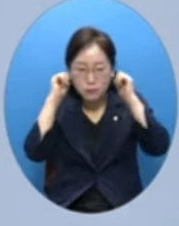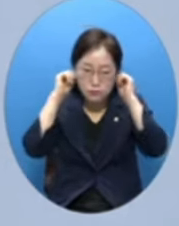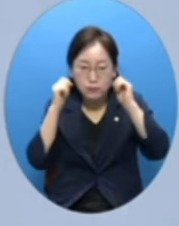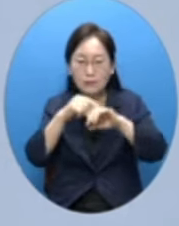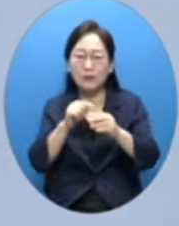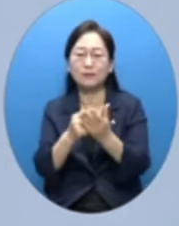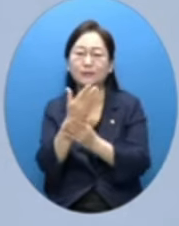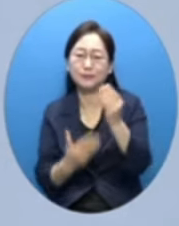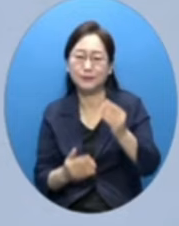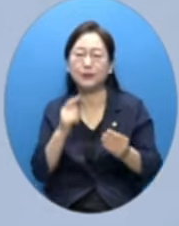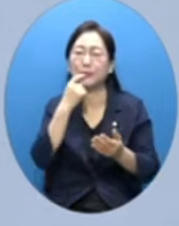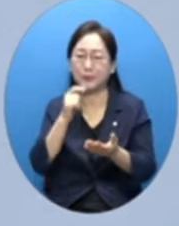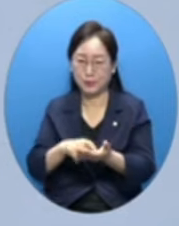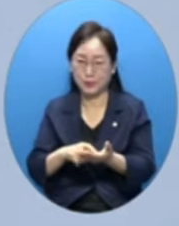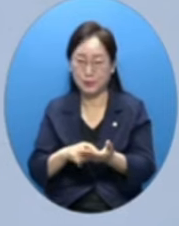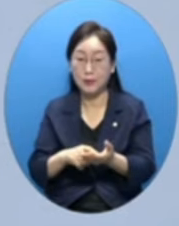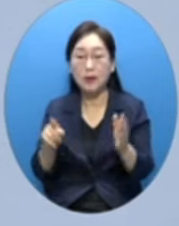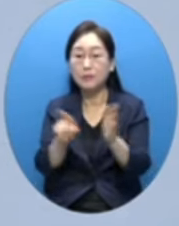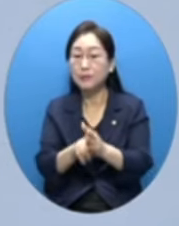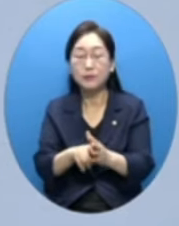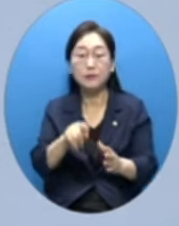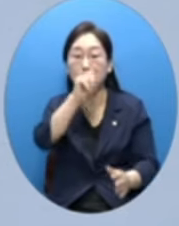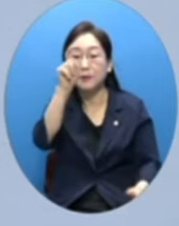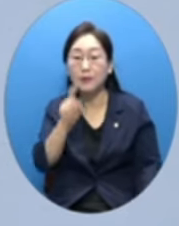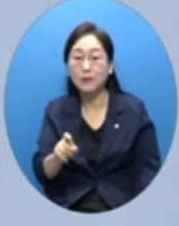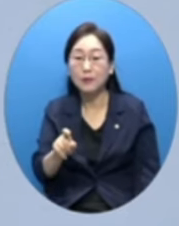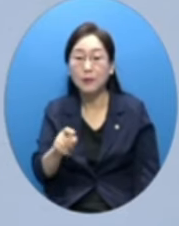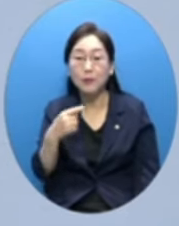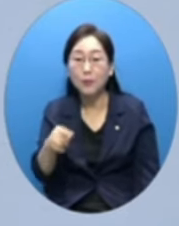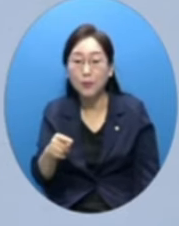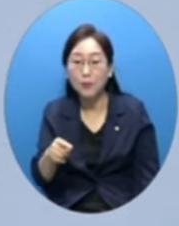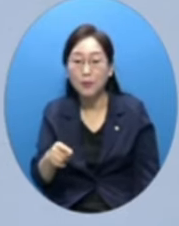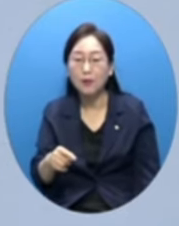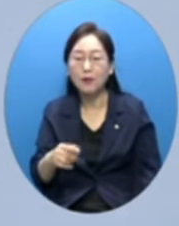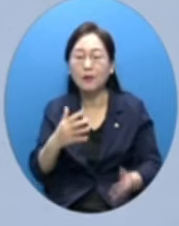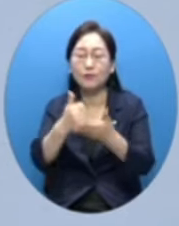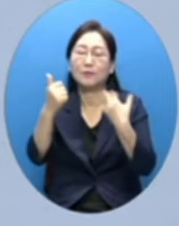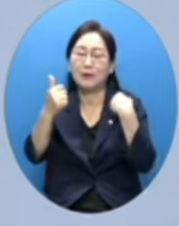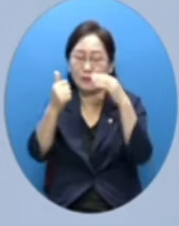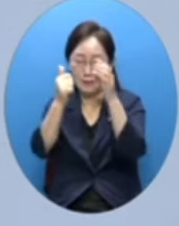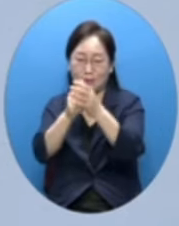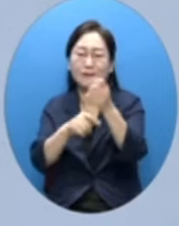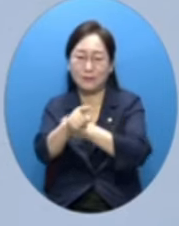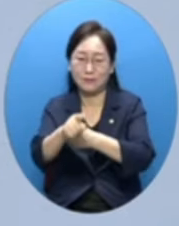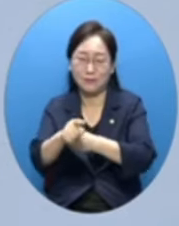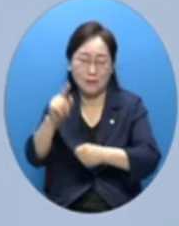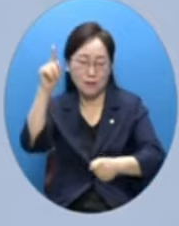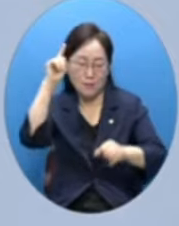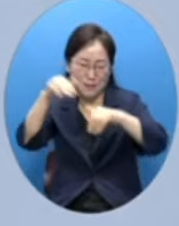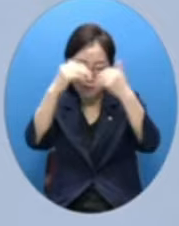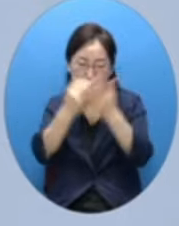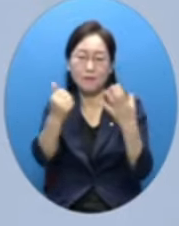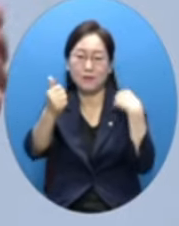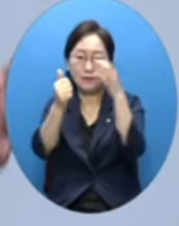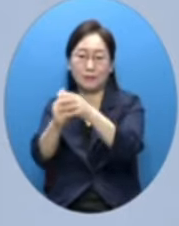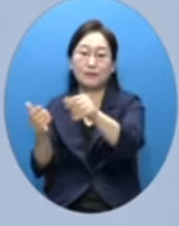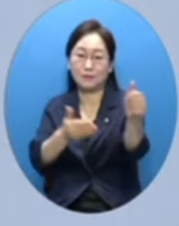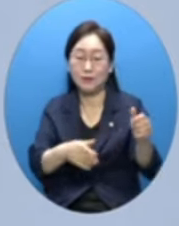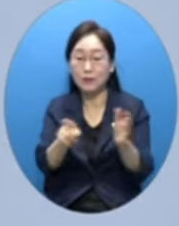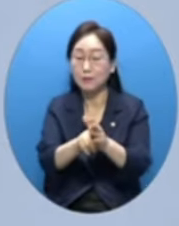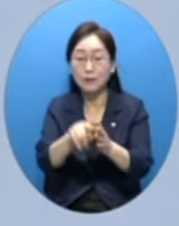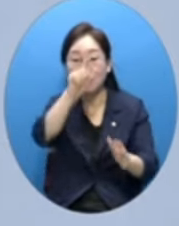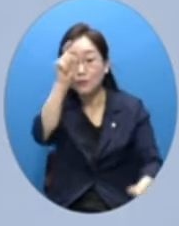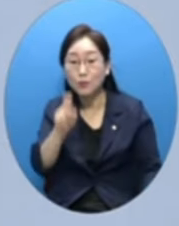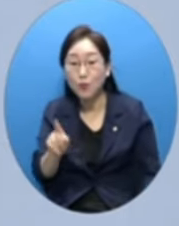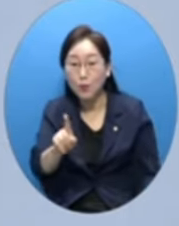하는 것입니다 믿음이란 무엇이냐 믿음이란 주님께 맡기는 것입니다 우리가 모든 걸 주님께 철저히 맡겨야 됩니다 아멘 믿음이라는 모든